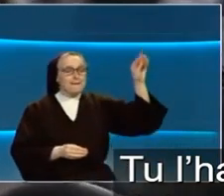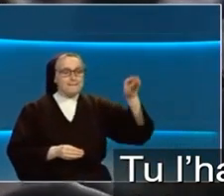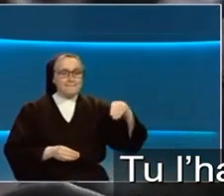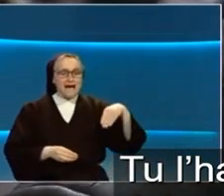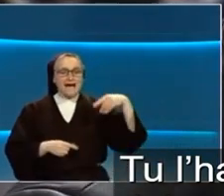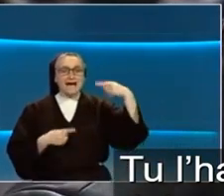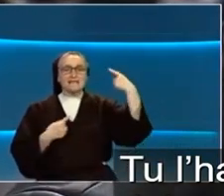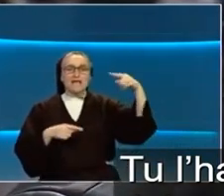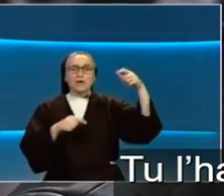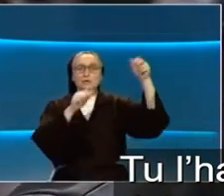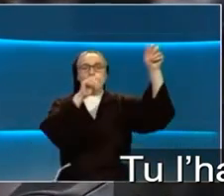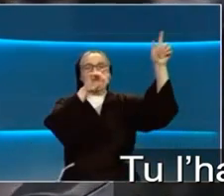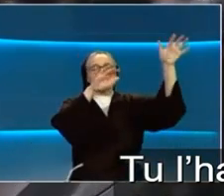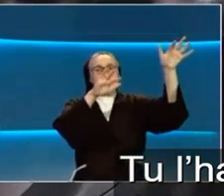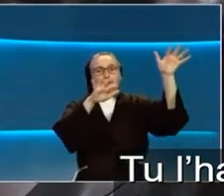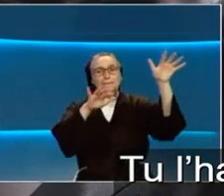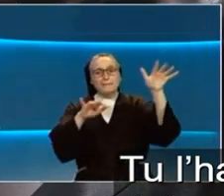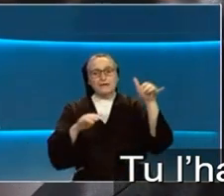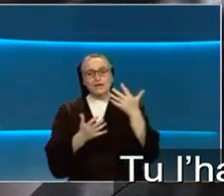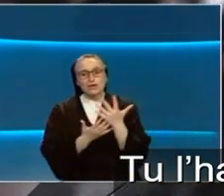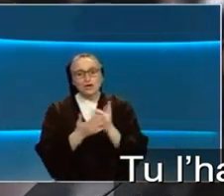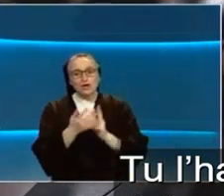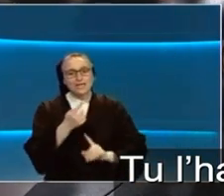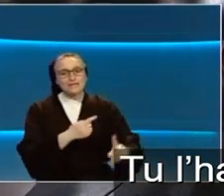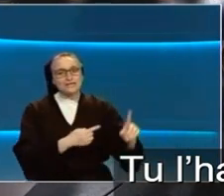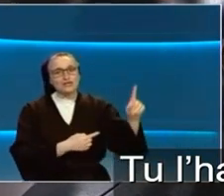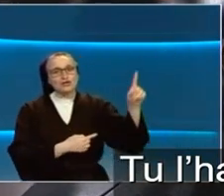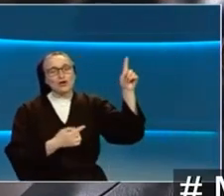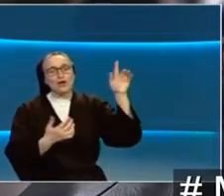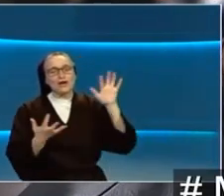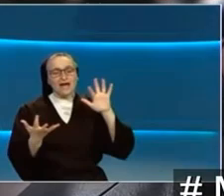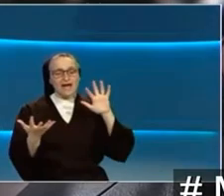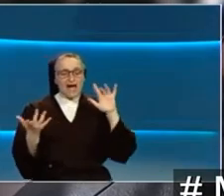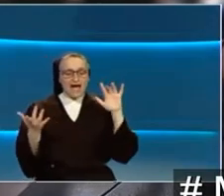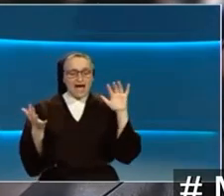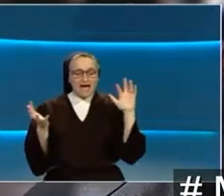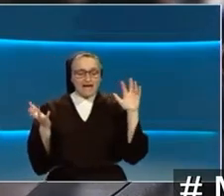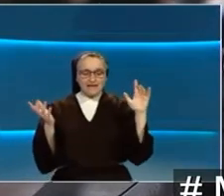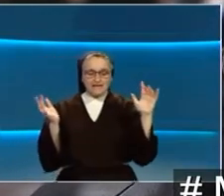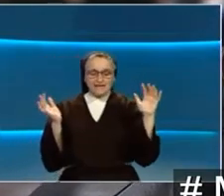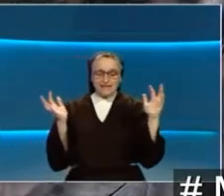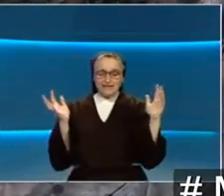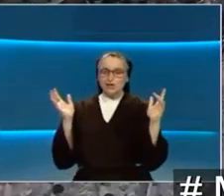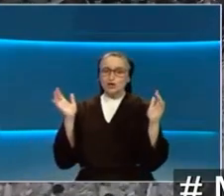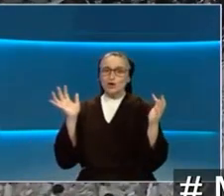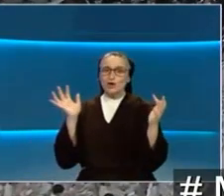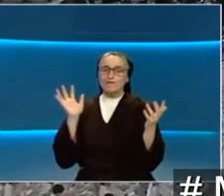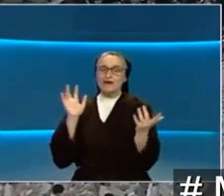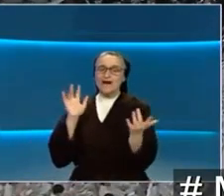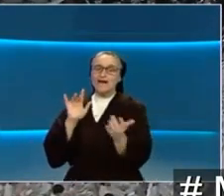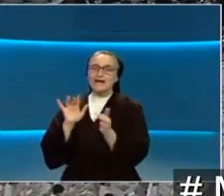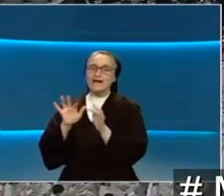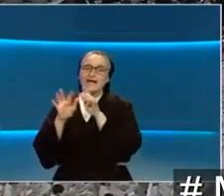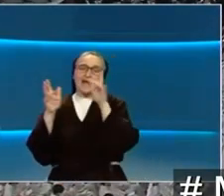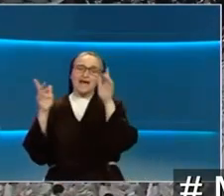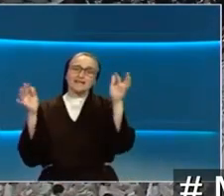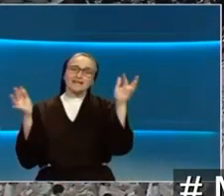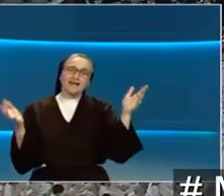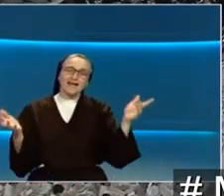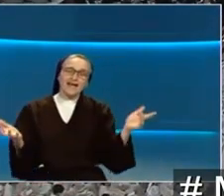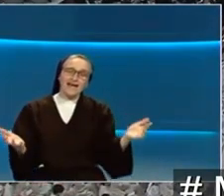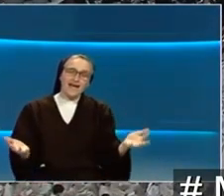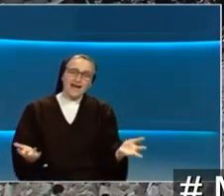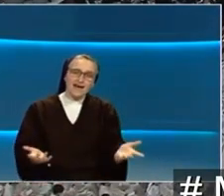Emite spiritum tuum, Domine, et renova